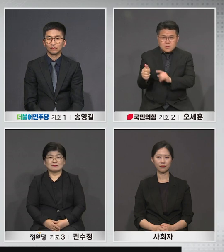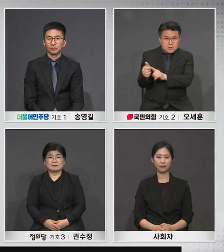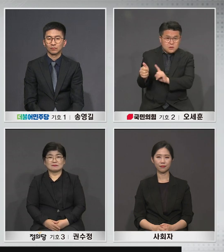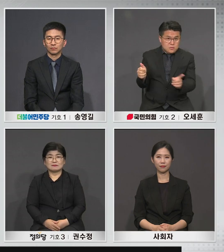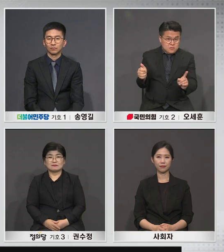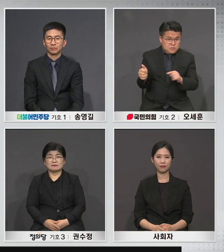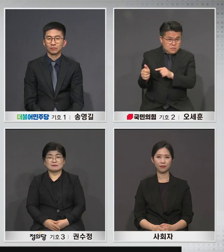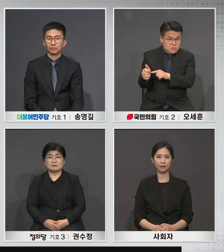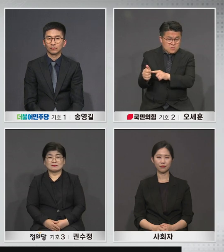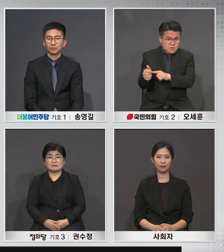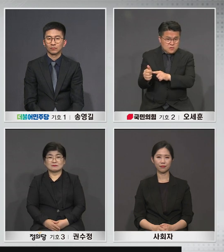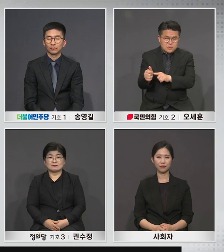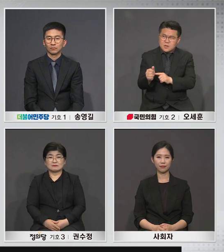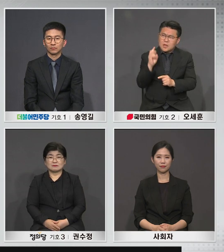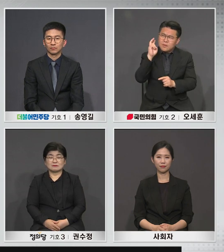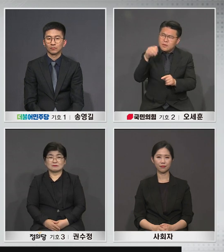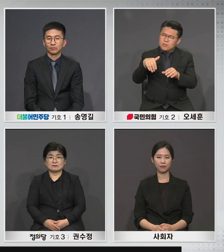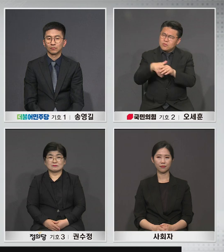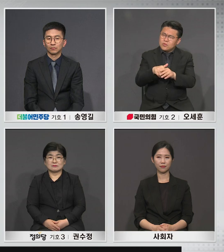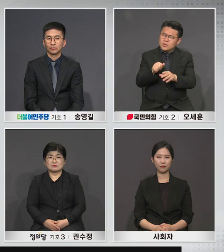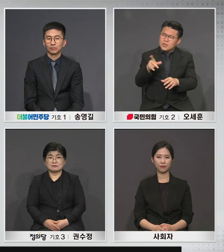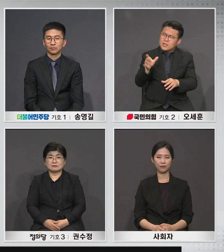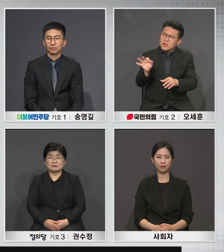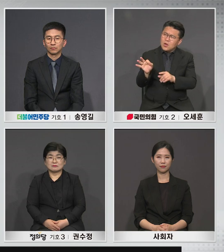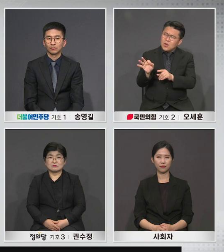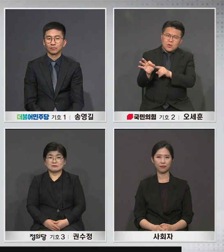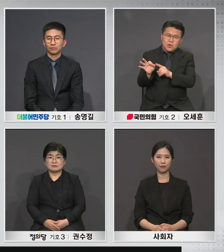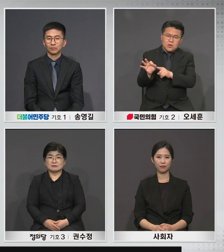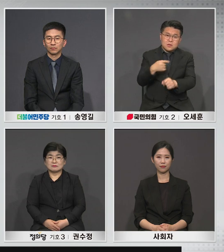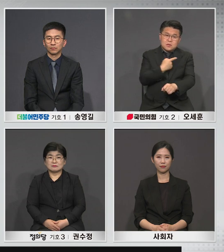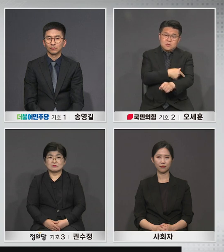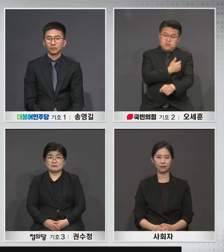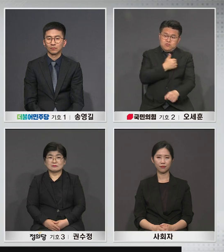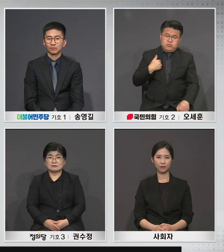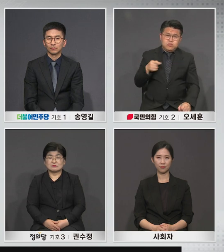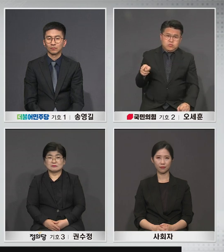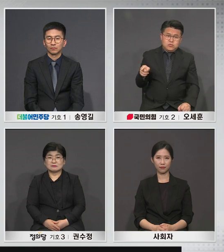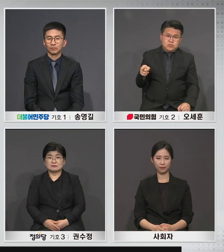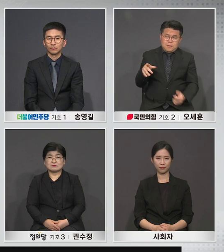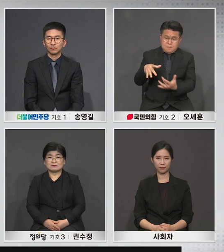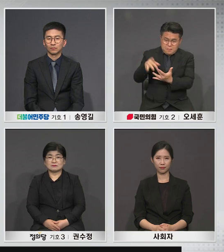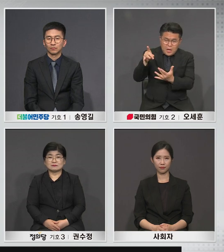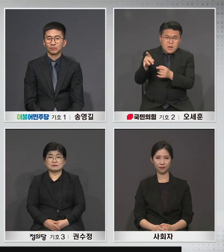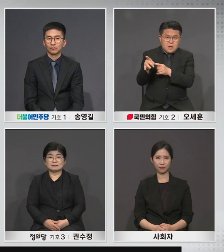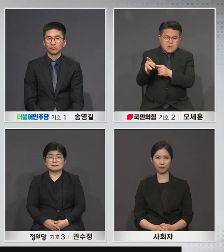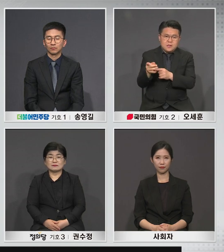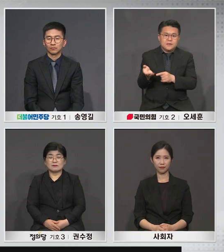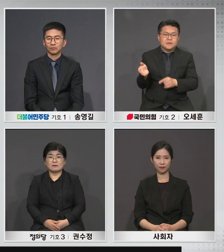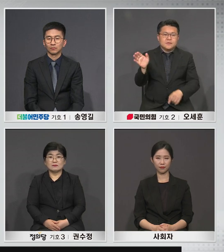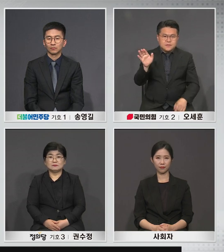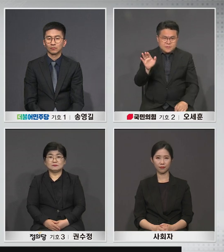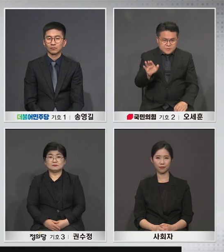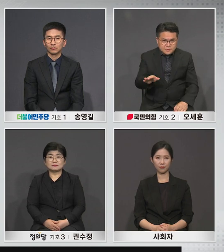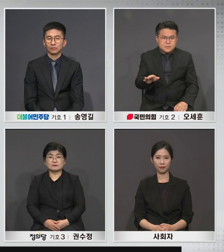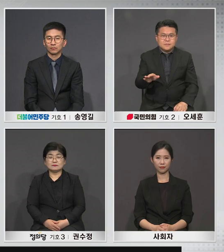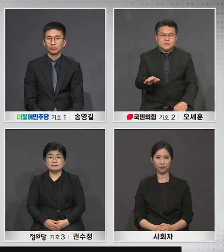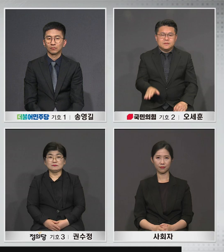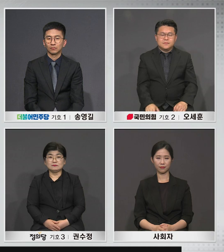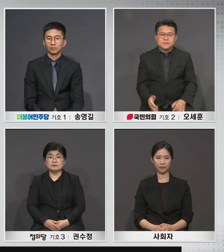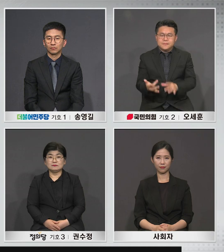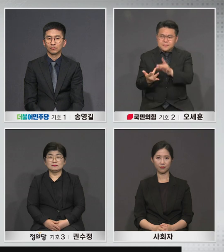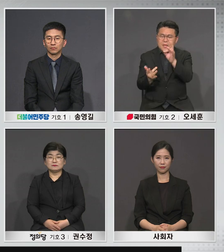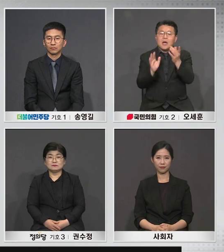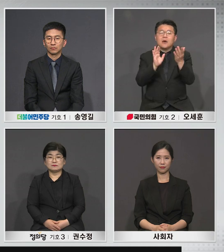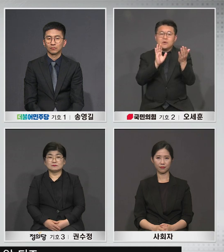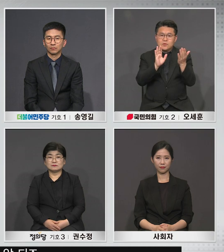문혜정 씨를 말하는 것 같은데 충분한 자질을 갖추었던 분으로서 선임이 되셨고요. 다만 선임된